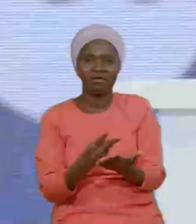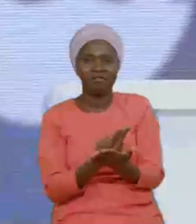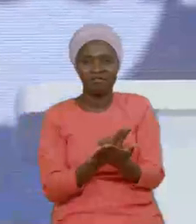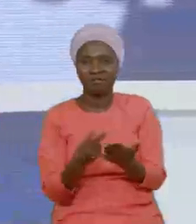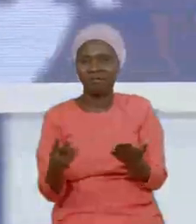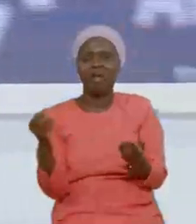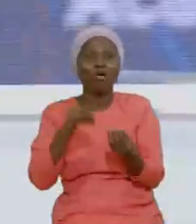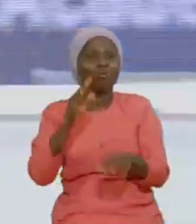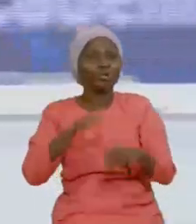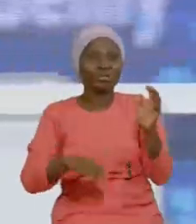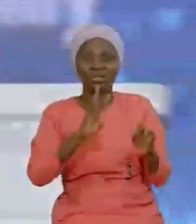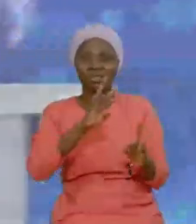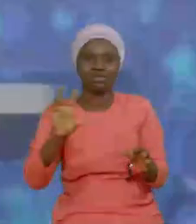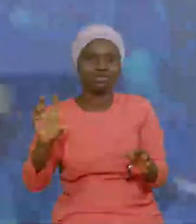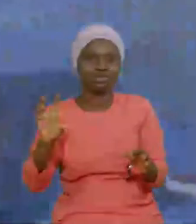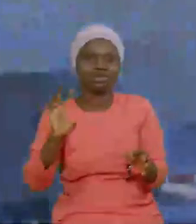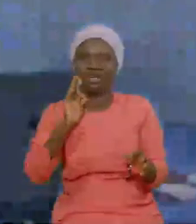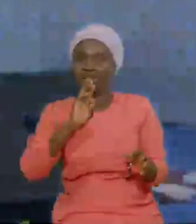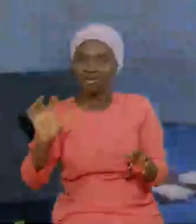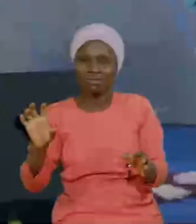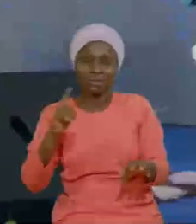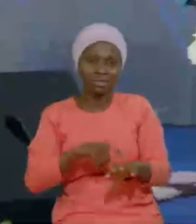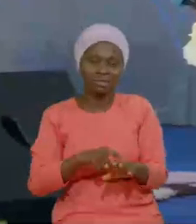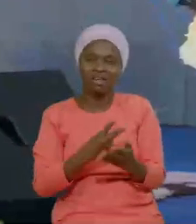Cent fois, il a échoué.